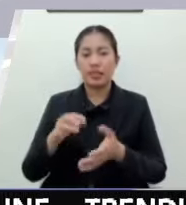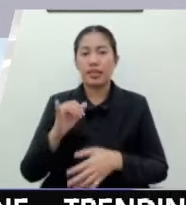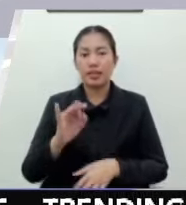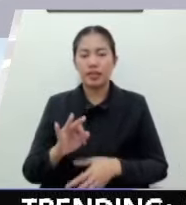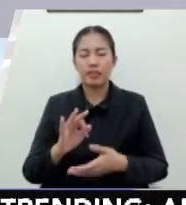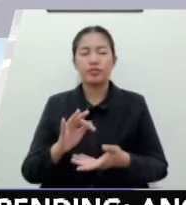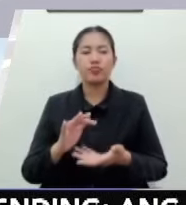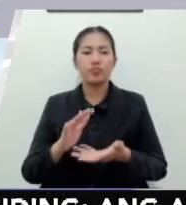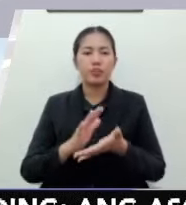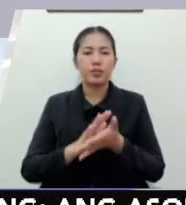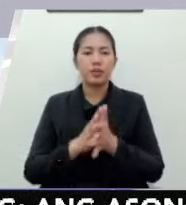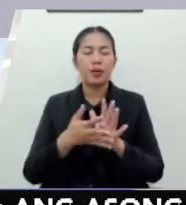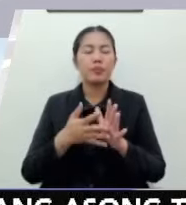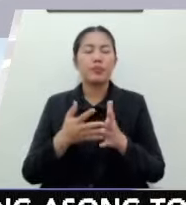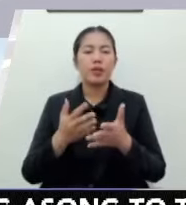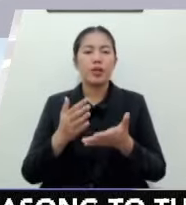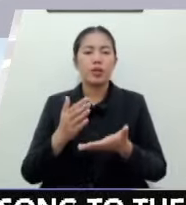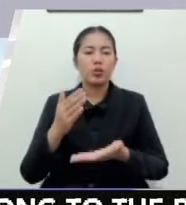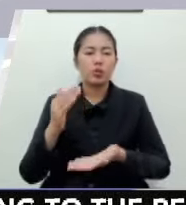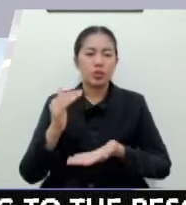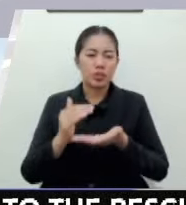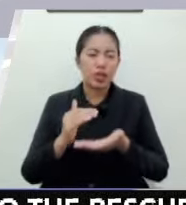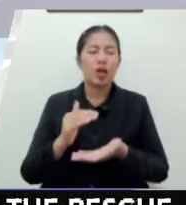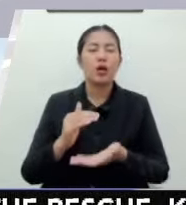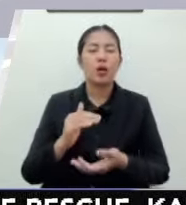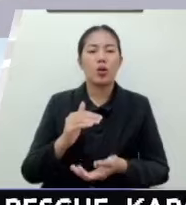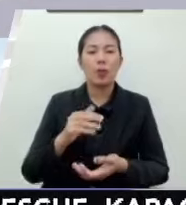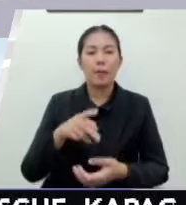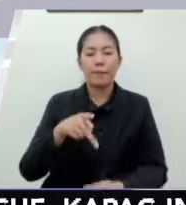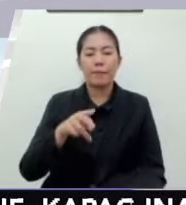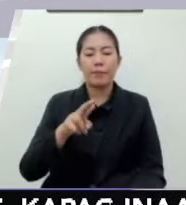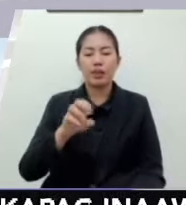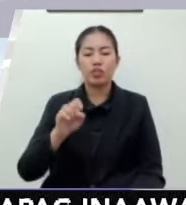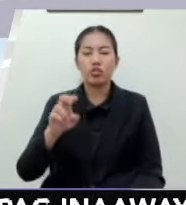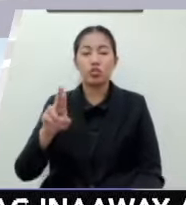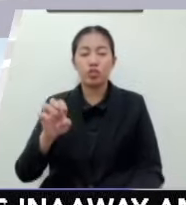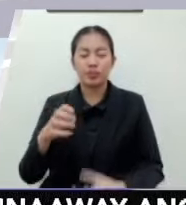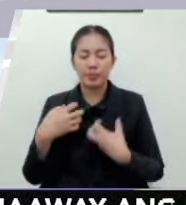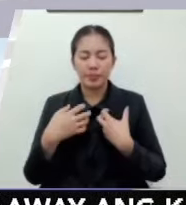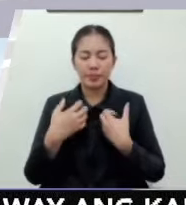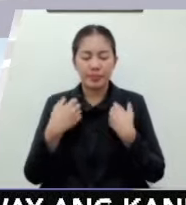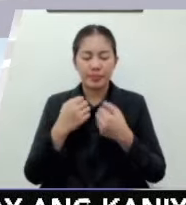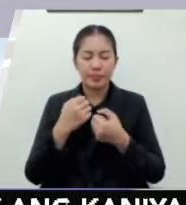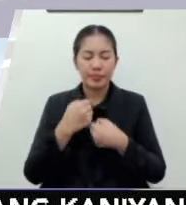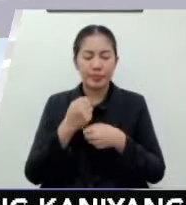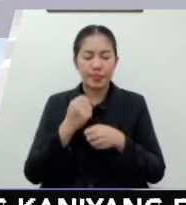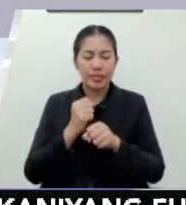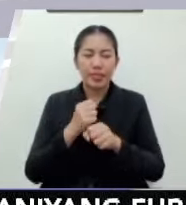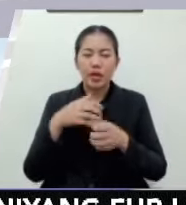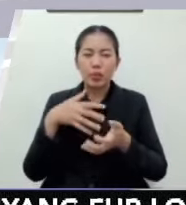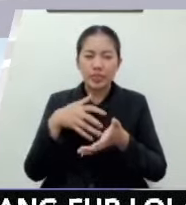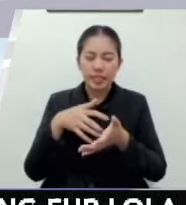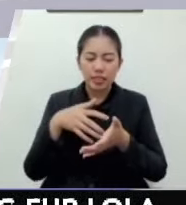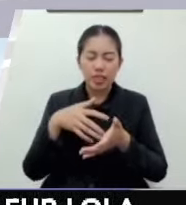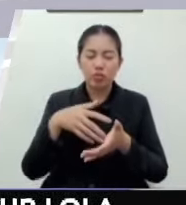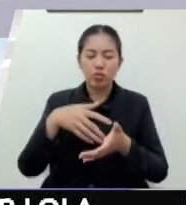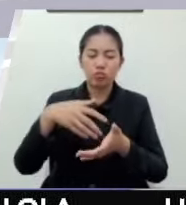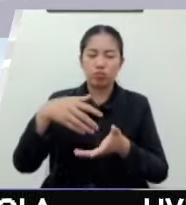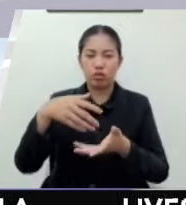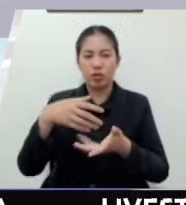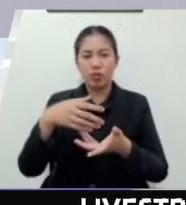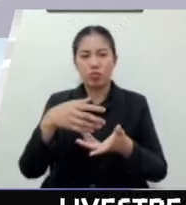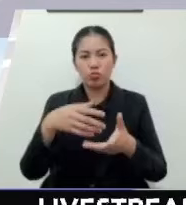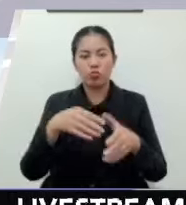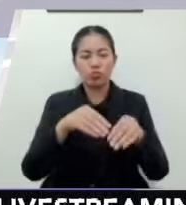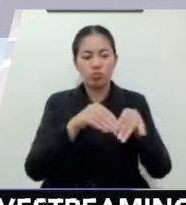po no during the night time or during the off peak hours po no na kung saan ay kokonti yung mga customers po natin na gumagamit ng tubig at doon